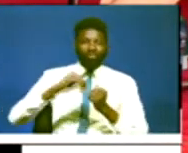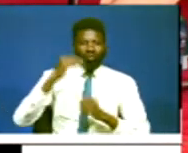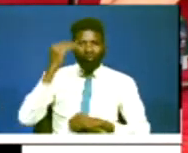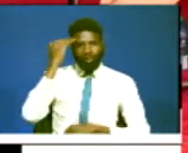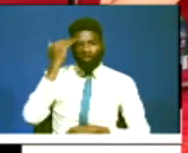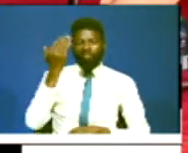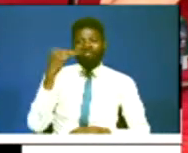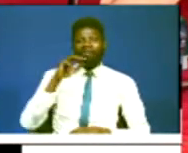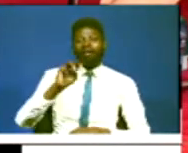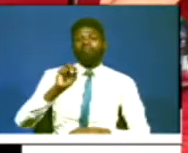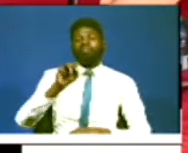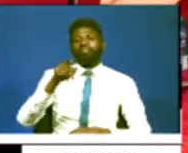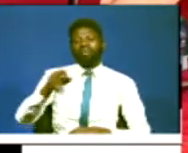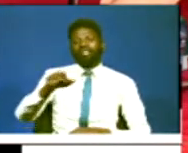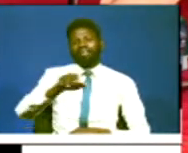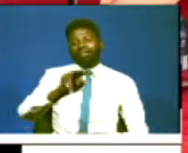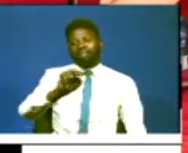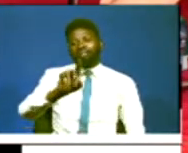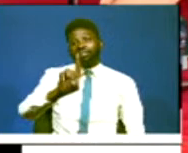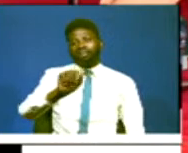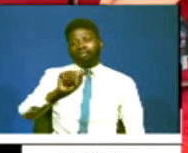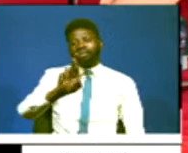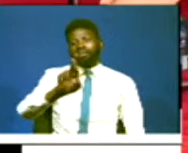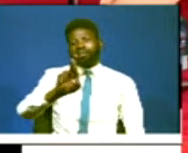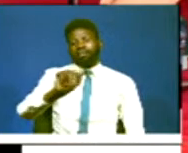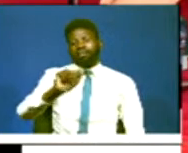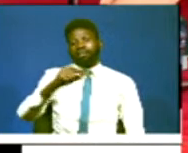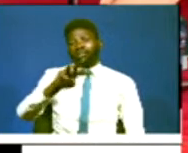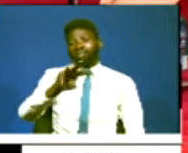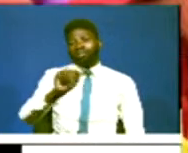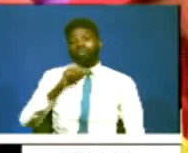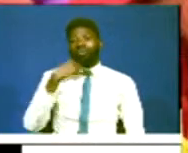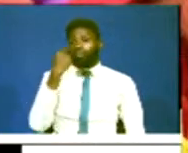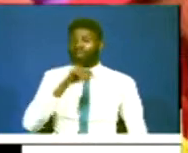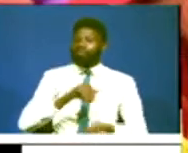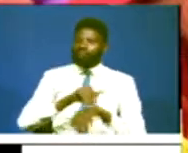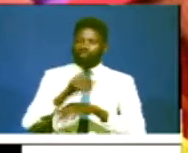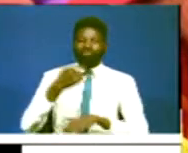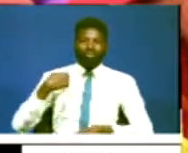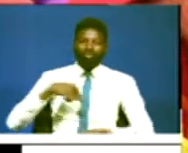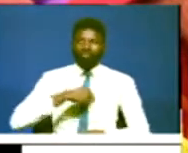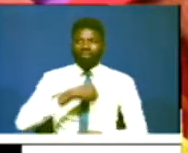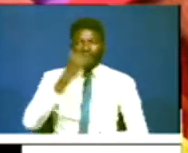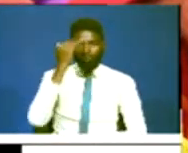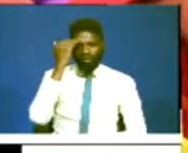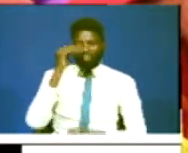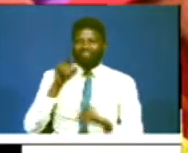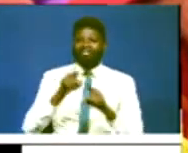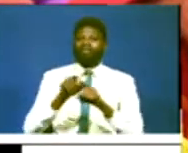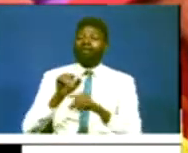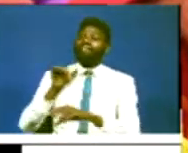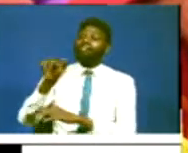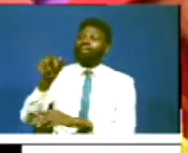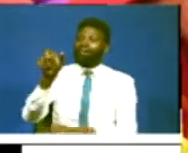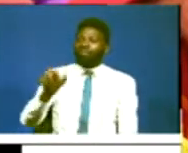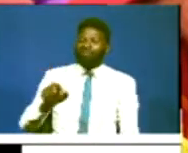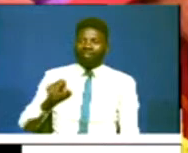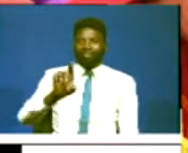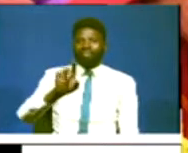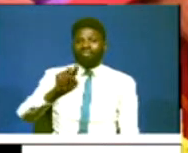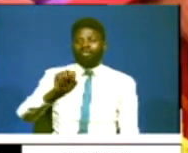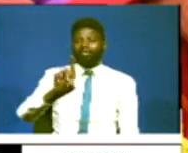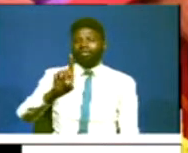Daragoa. Mwenye kutuma yeye tunamjua. Na wewe unatuma hii mjumbe ya Daragoa. Si uongee wewe